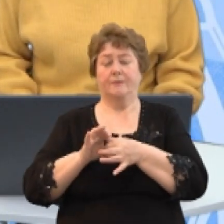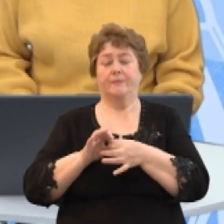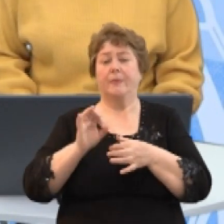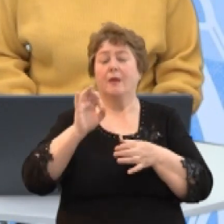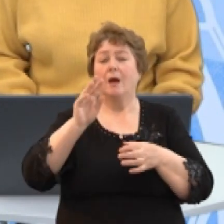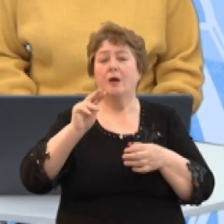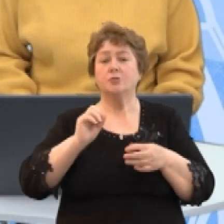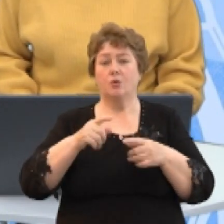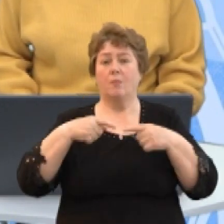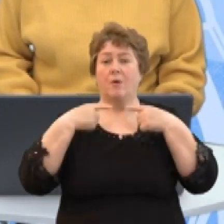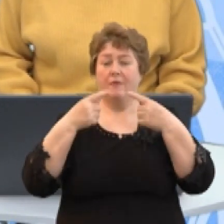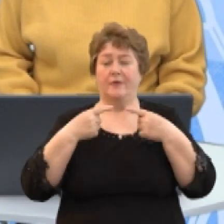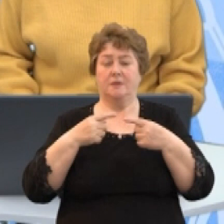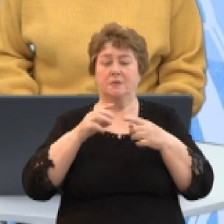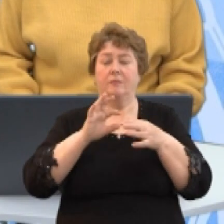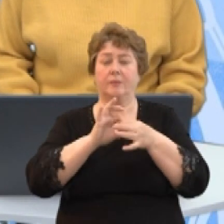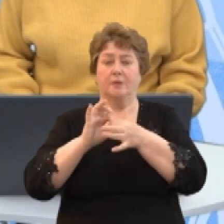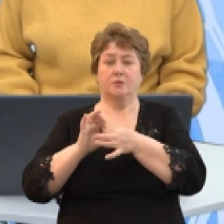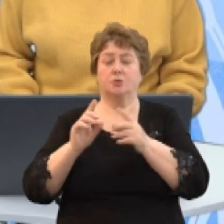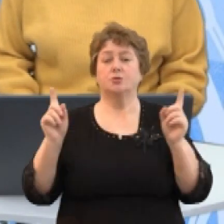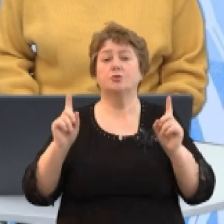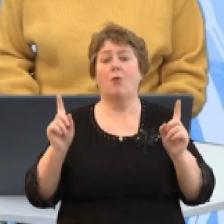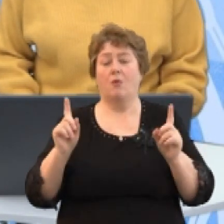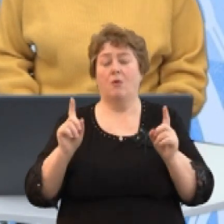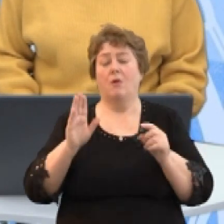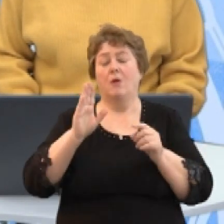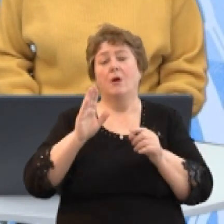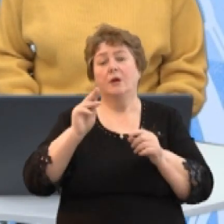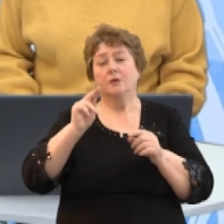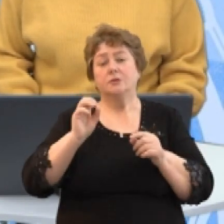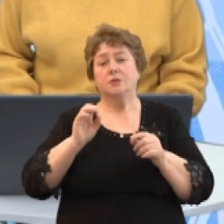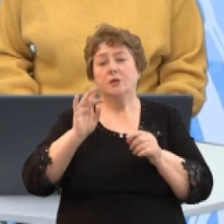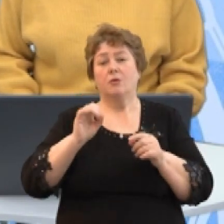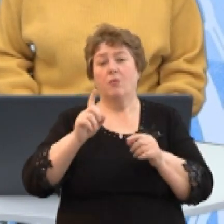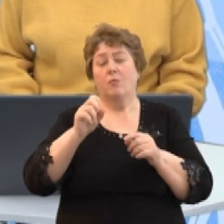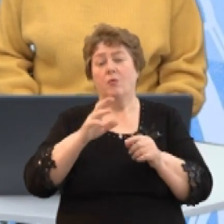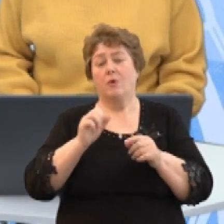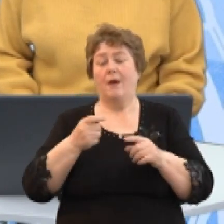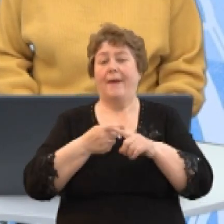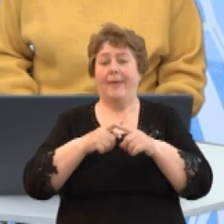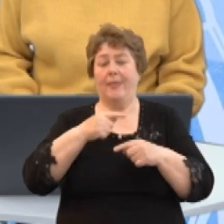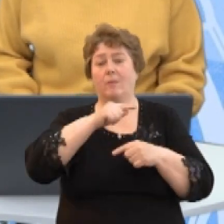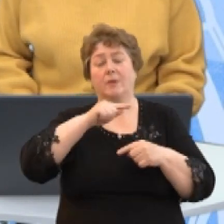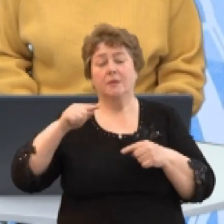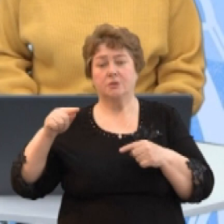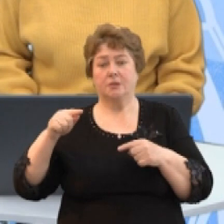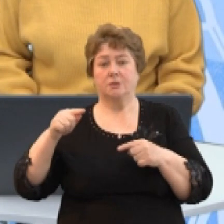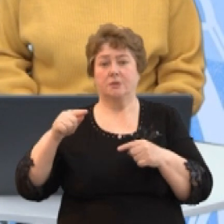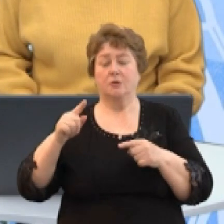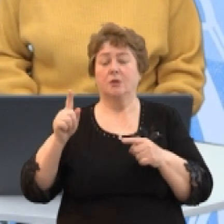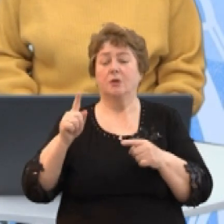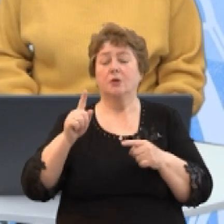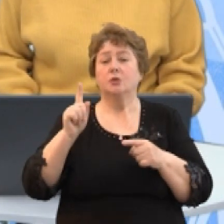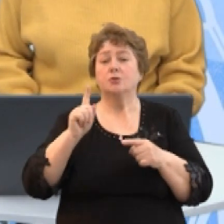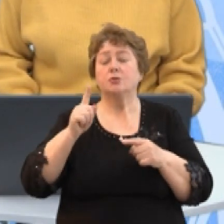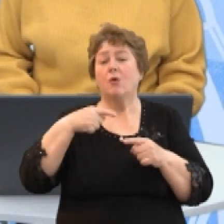о чем говорится в предложении что черемуха это подлежащие что